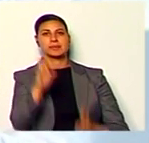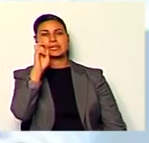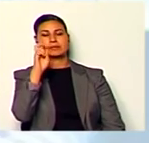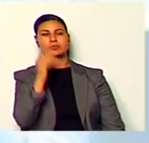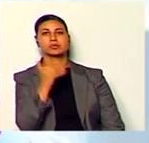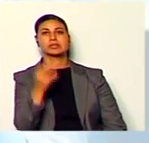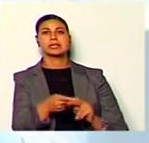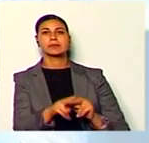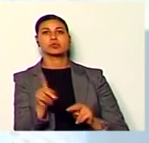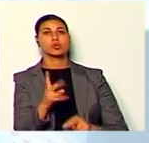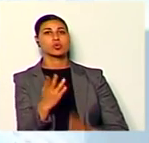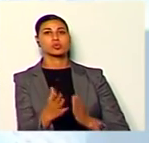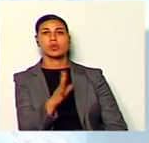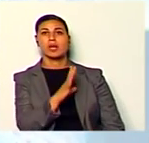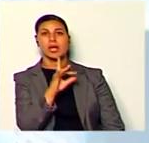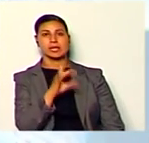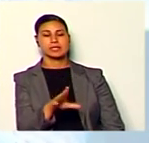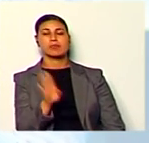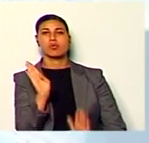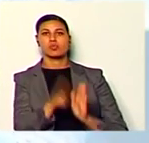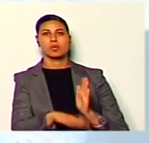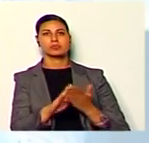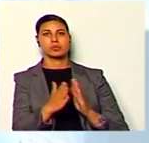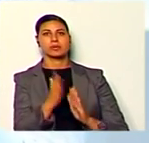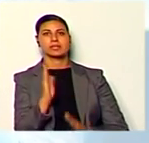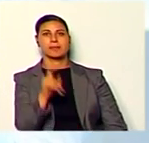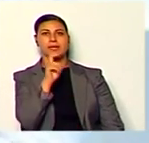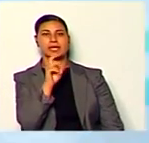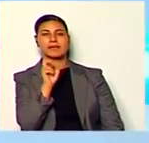სახელმწიფოს მხრიდან, იმიტომ რომ ეს რომ არ იყოს, უფრო უარეს მდგომარეობაში ჩავარდება გლეხი, ვიდრე დღეს არის.